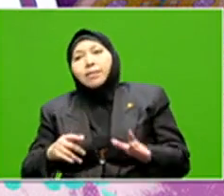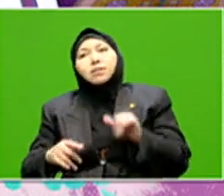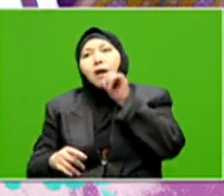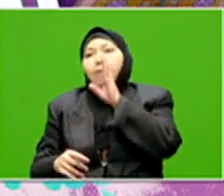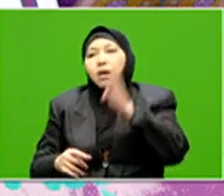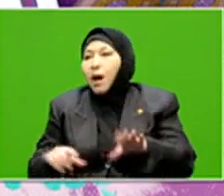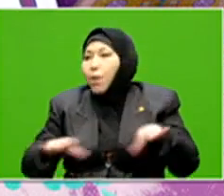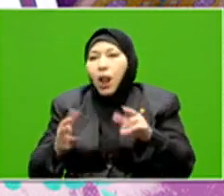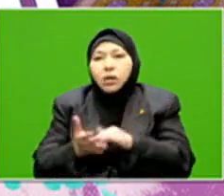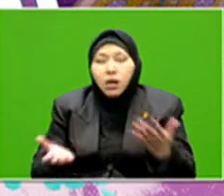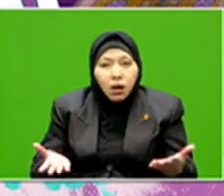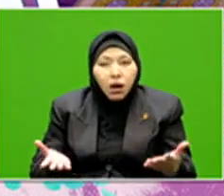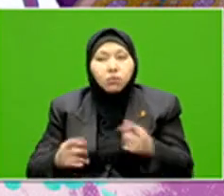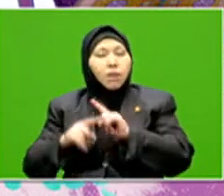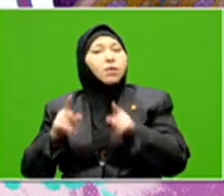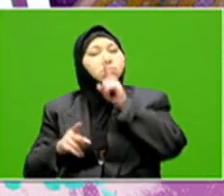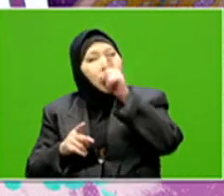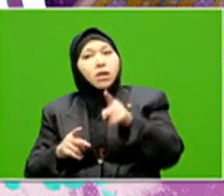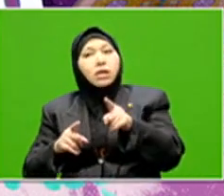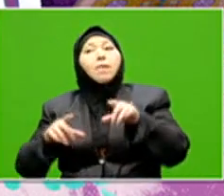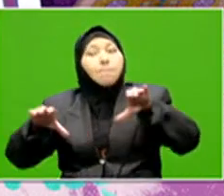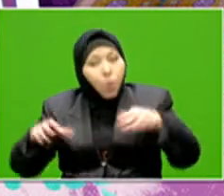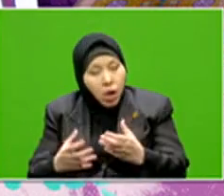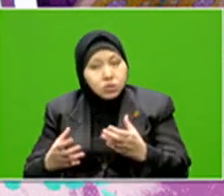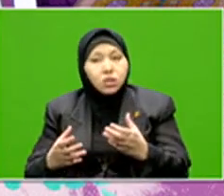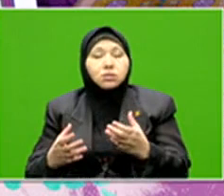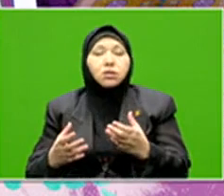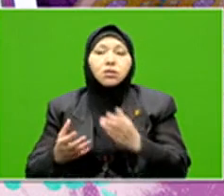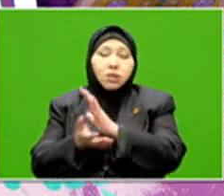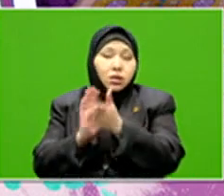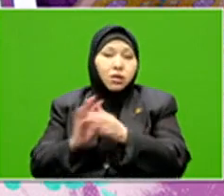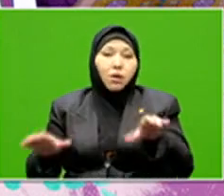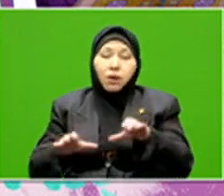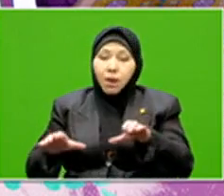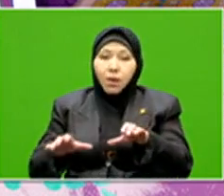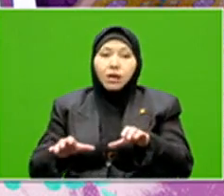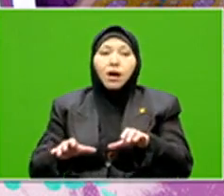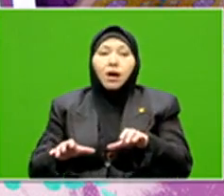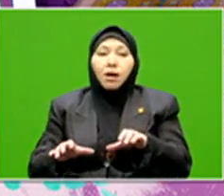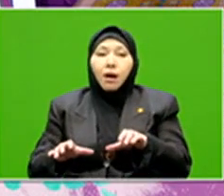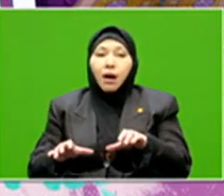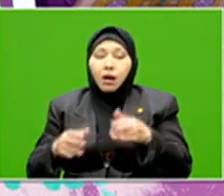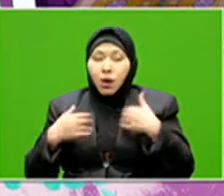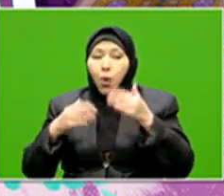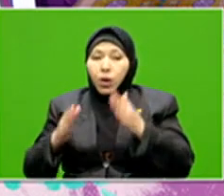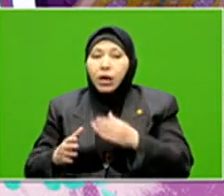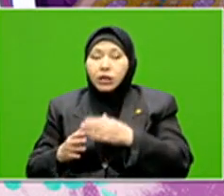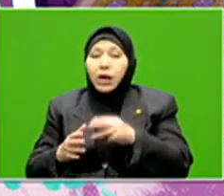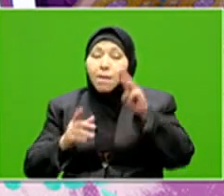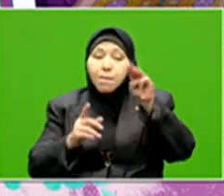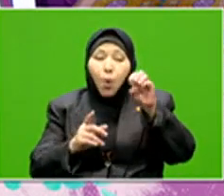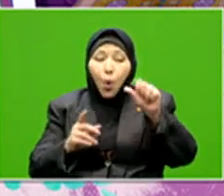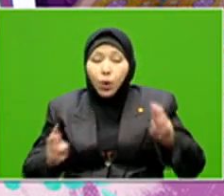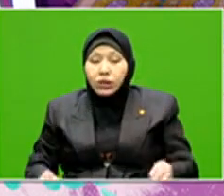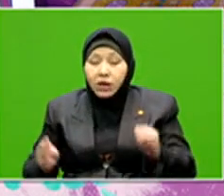dia tak bergerak lagi, padahal sebenarnya bila dia bergerak sahaja, ya, dia kalau orang cakap motivation Ustaz, kan, dia ada orang kata motif